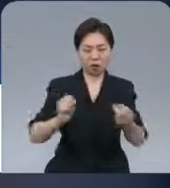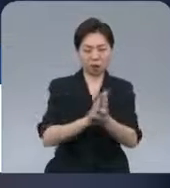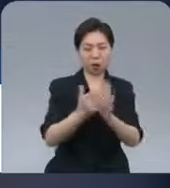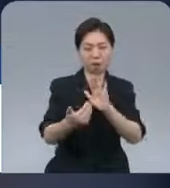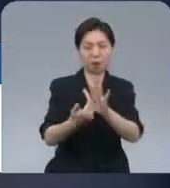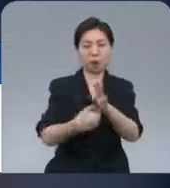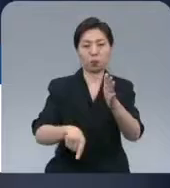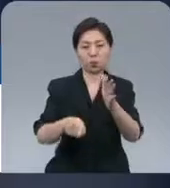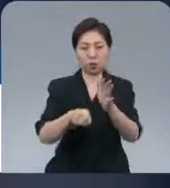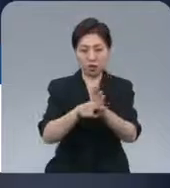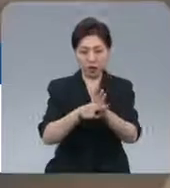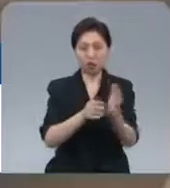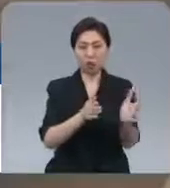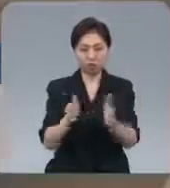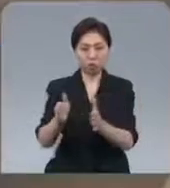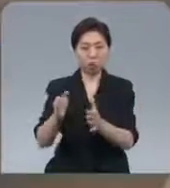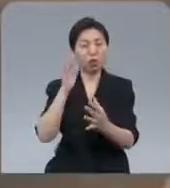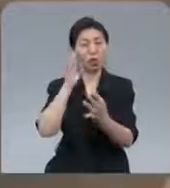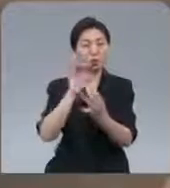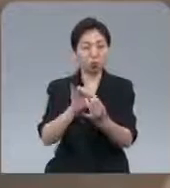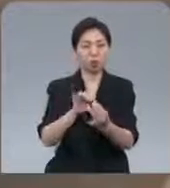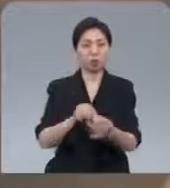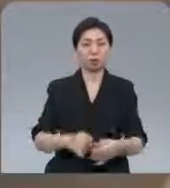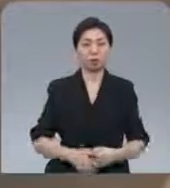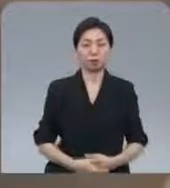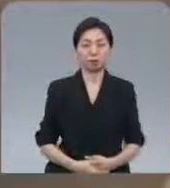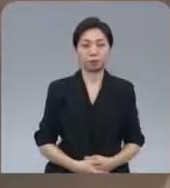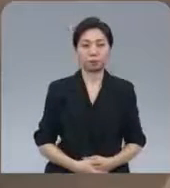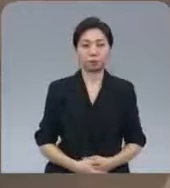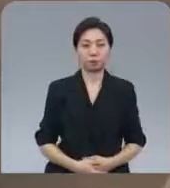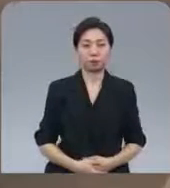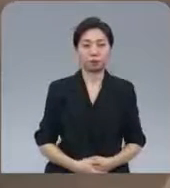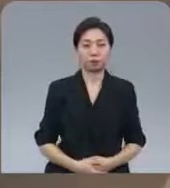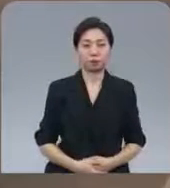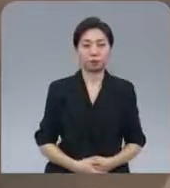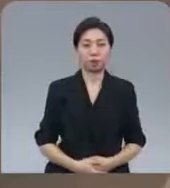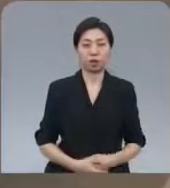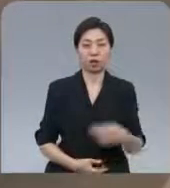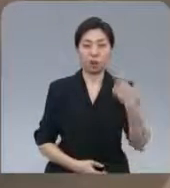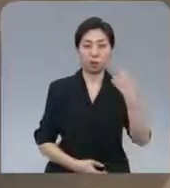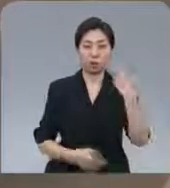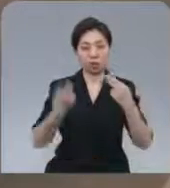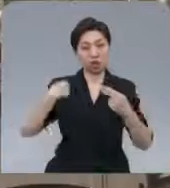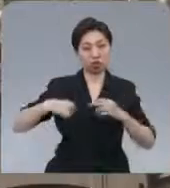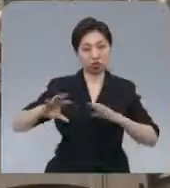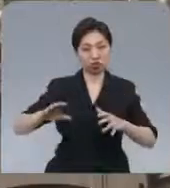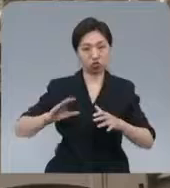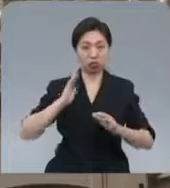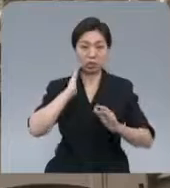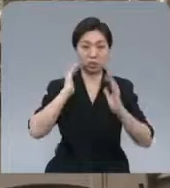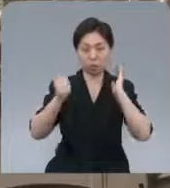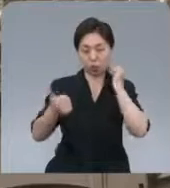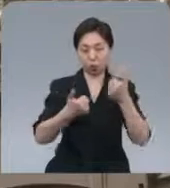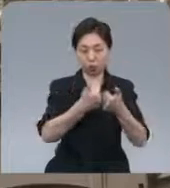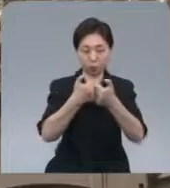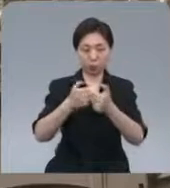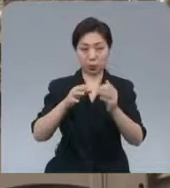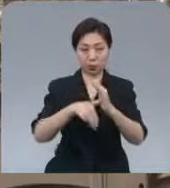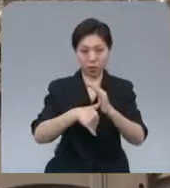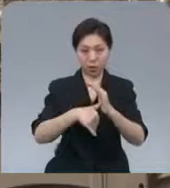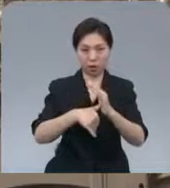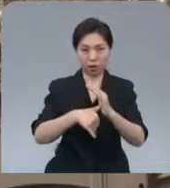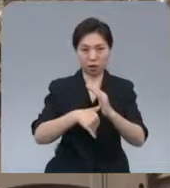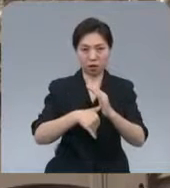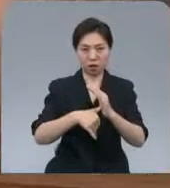глобальных проблем здравоохранения он отметил что странным с крупными запасами вакцин следует жертвовать их другим государствам